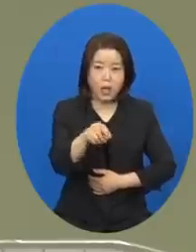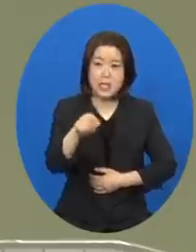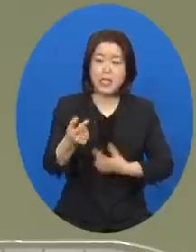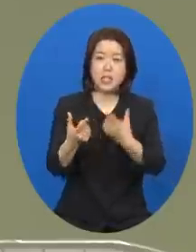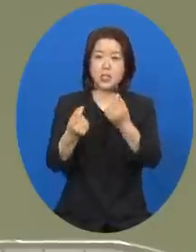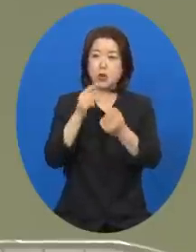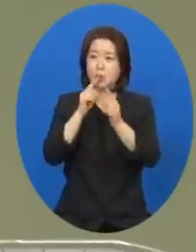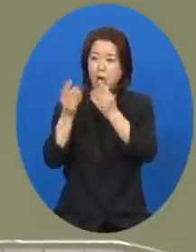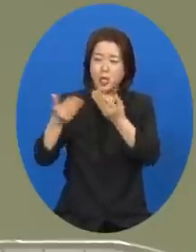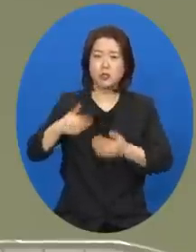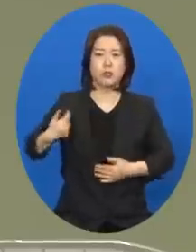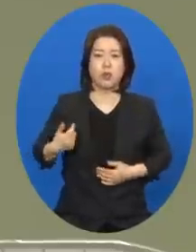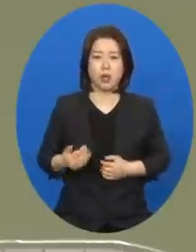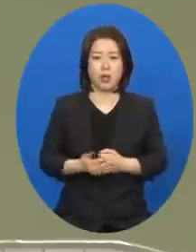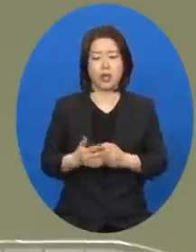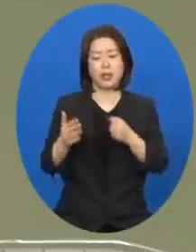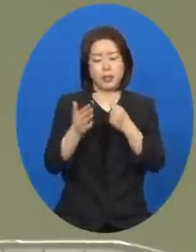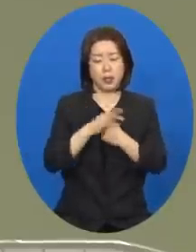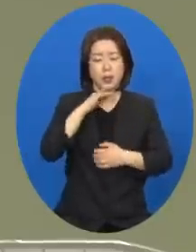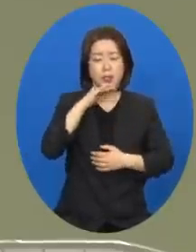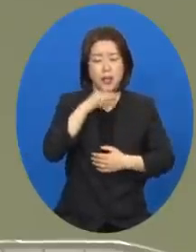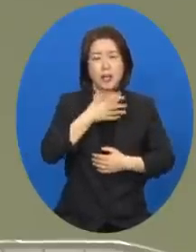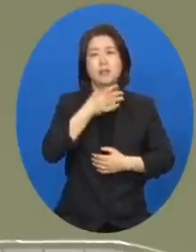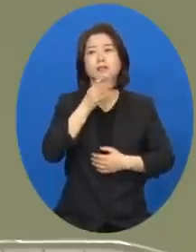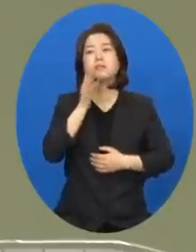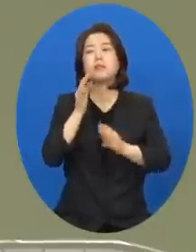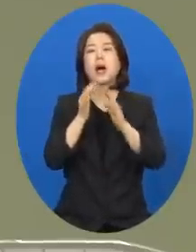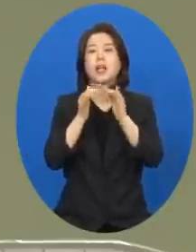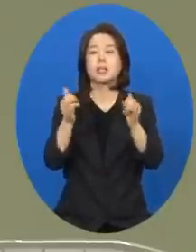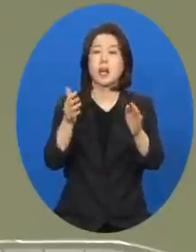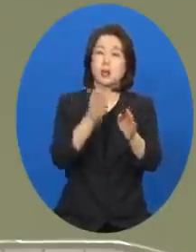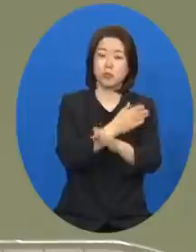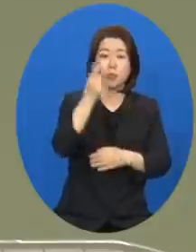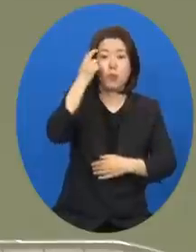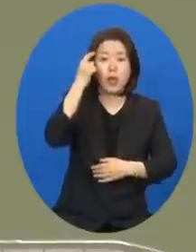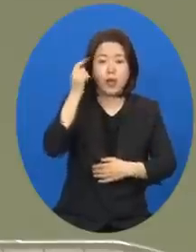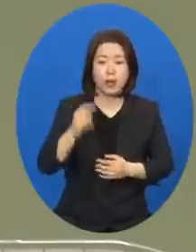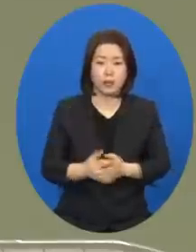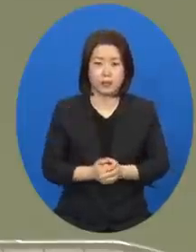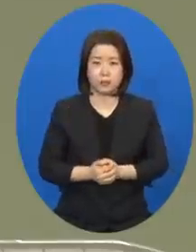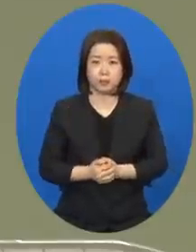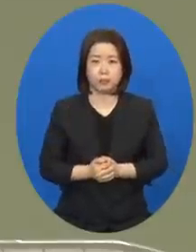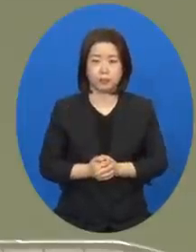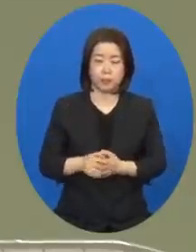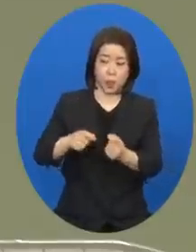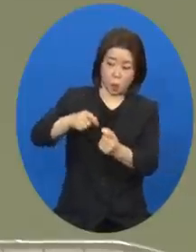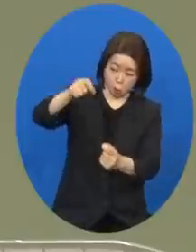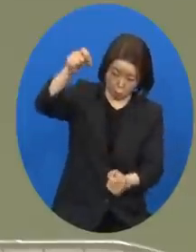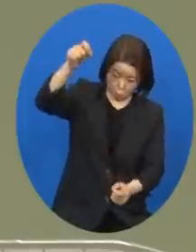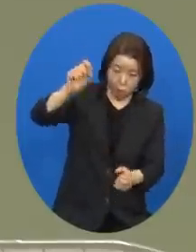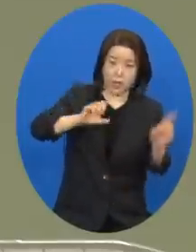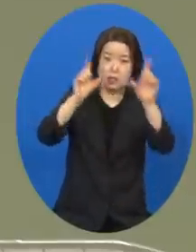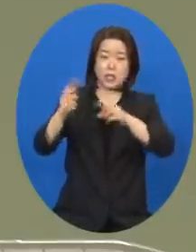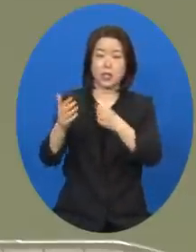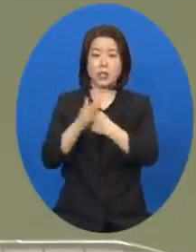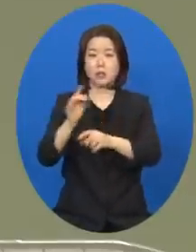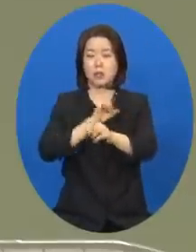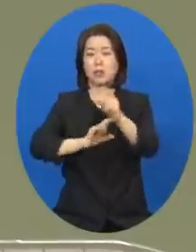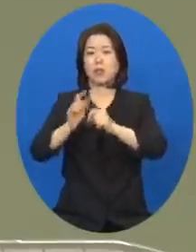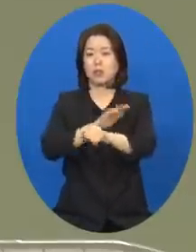그래서 나이 많은 사람부터. 왜 나이 많은 사람부터입니까? 오래 살았으니까 더 잘